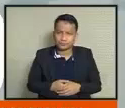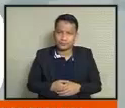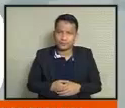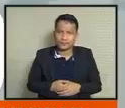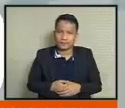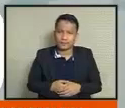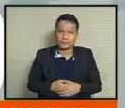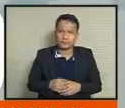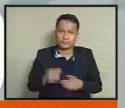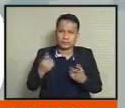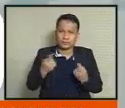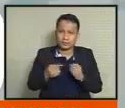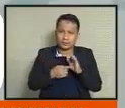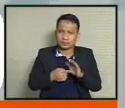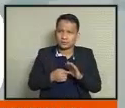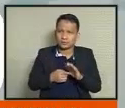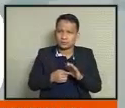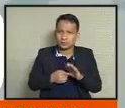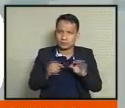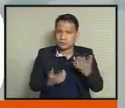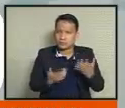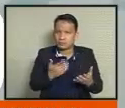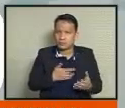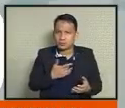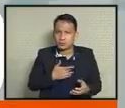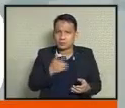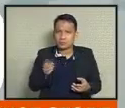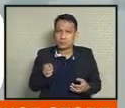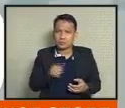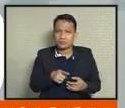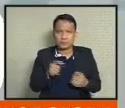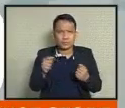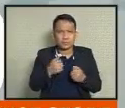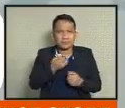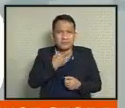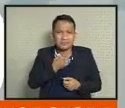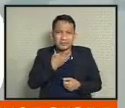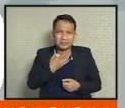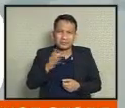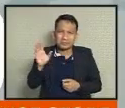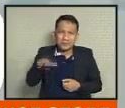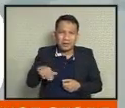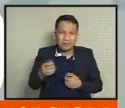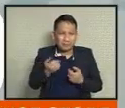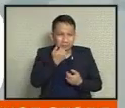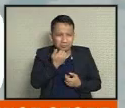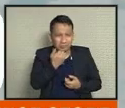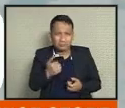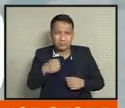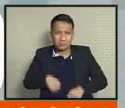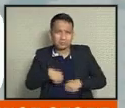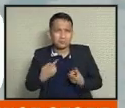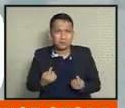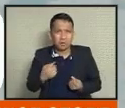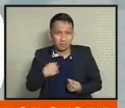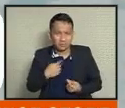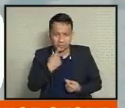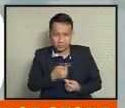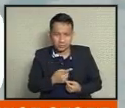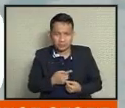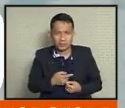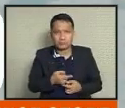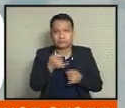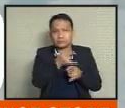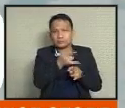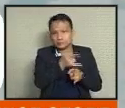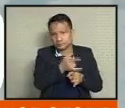sinabi ko. Masakit din po yung statement na nilabas nila eh. Parang kababuyan din po. Yung parang sinasabi, parang proud ako na ganun. Nilait-lait ka